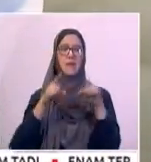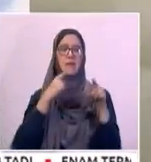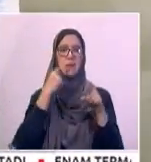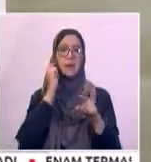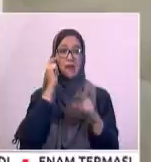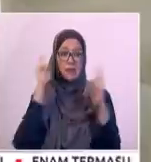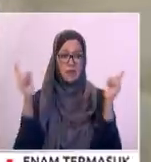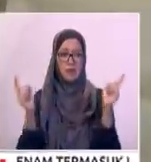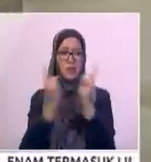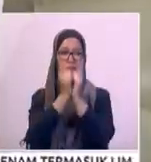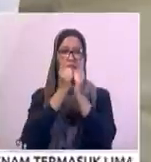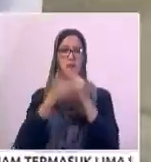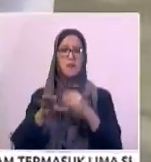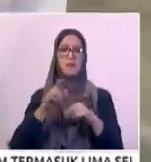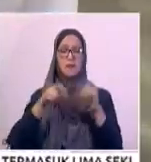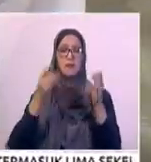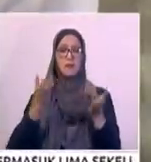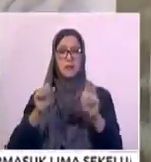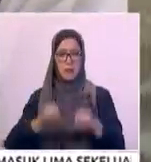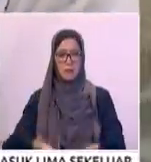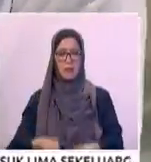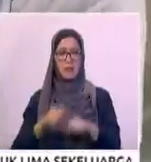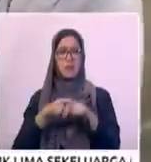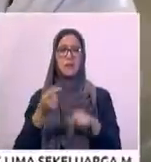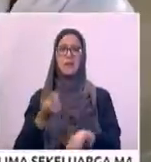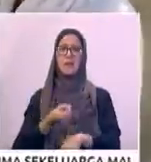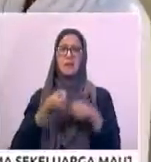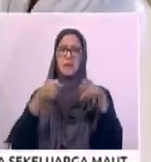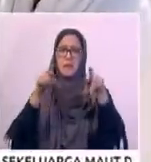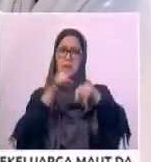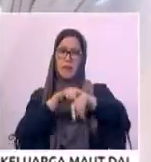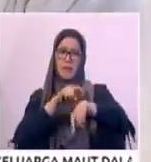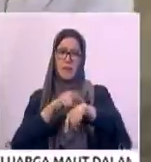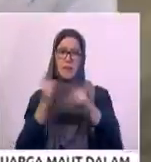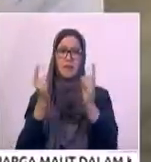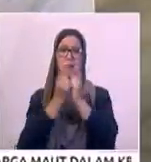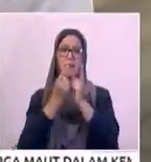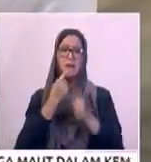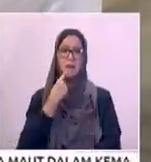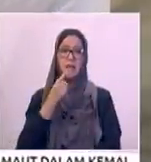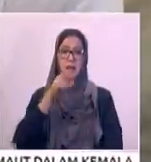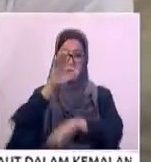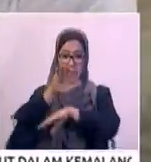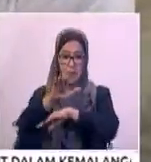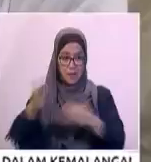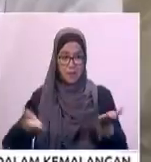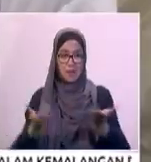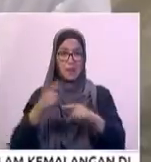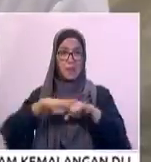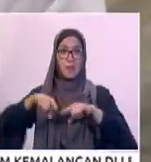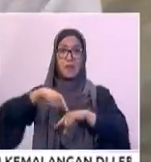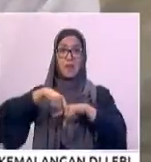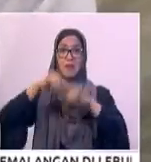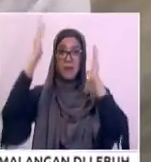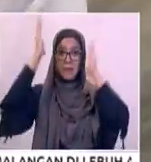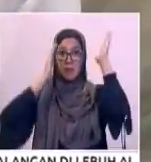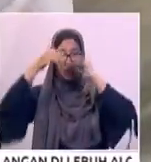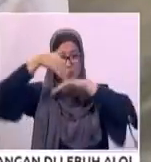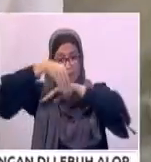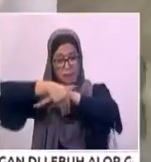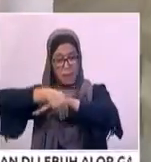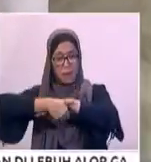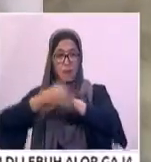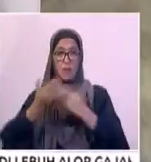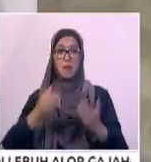masa sekejap lah. Kita petang di sini, Malaysia tengah malam. Malam raya katanya, esok-esok dah nak raya. Jadi mungkin Haji sendiri berada